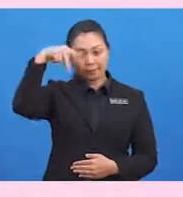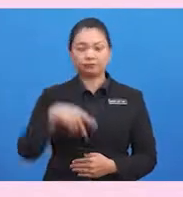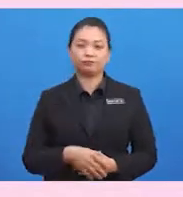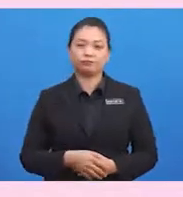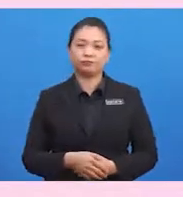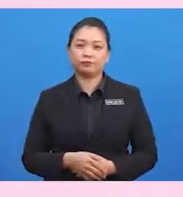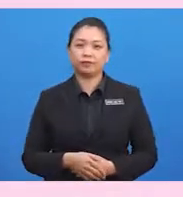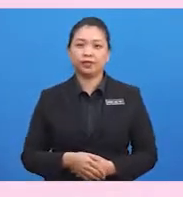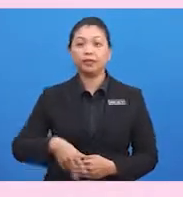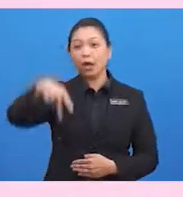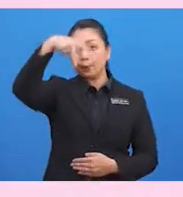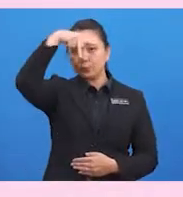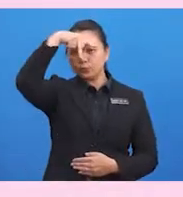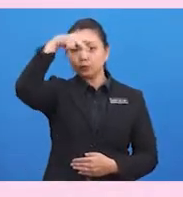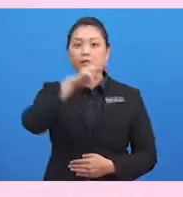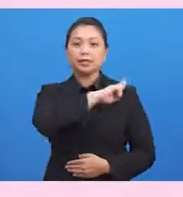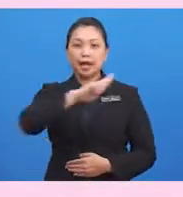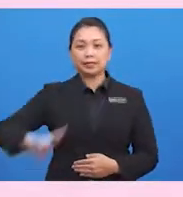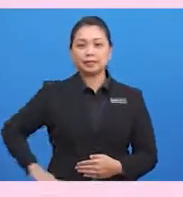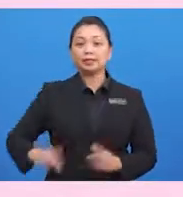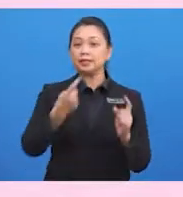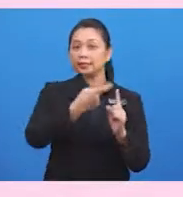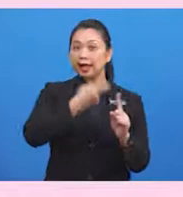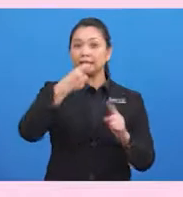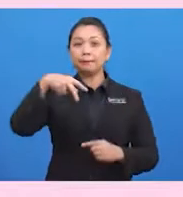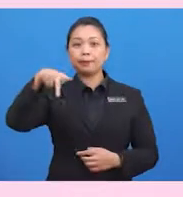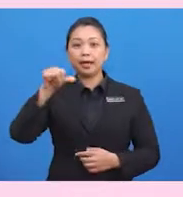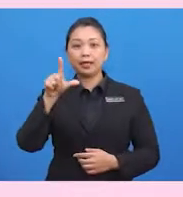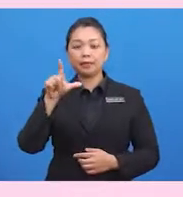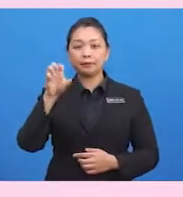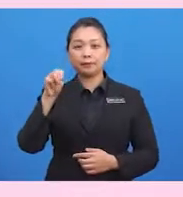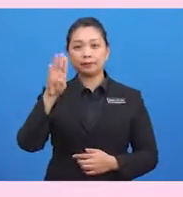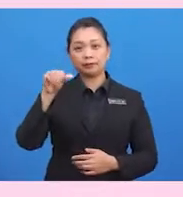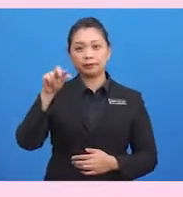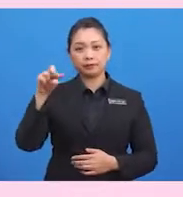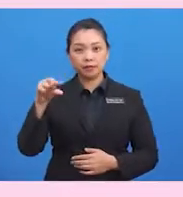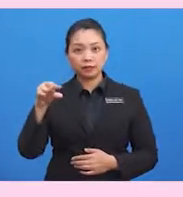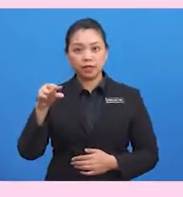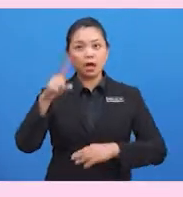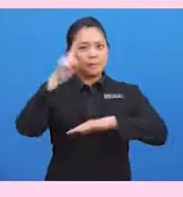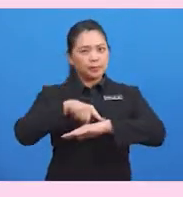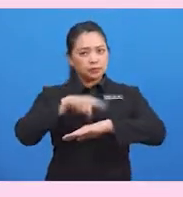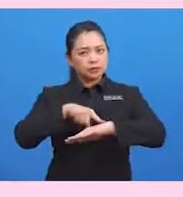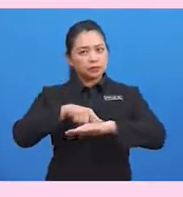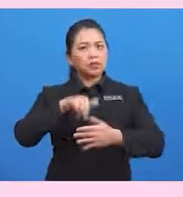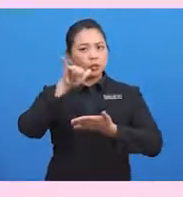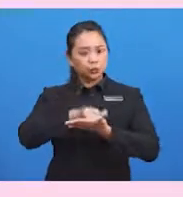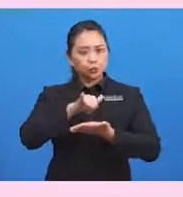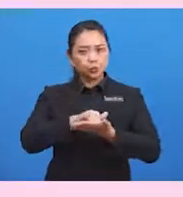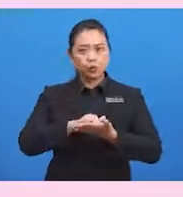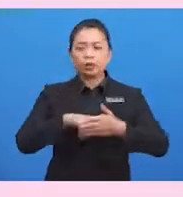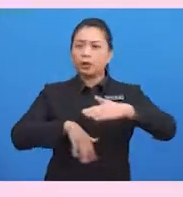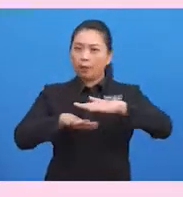adalah putra raja yang berasal dari Palembang ketika itu Palembang berada dibawah penguasaan